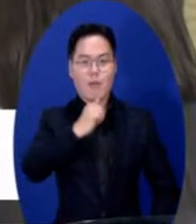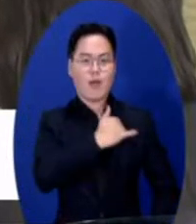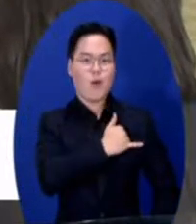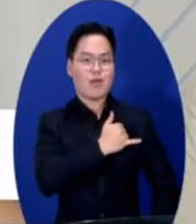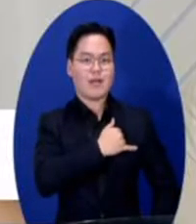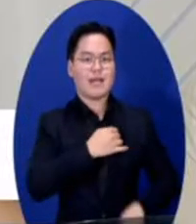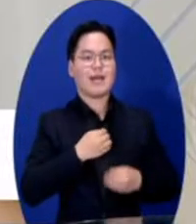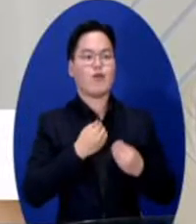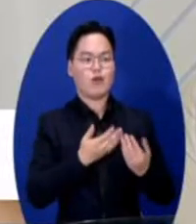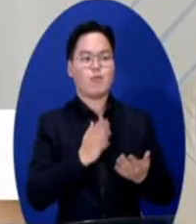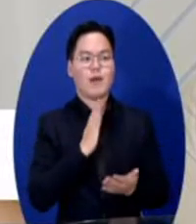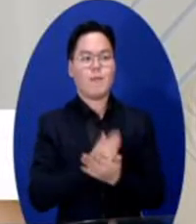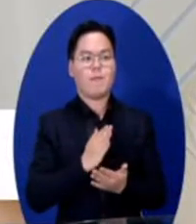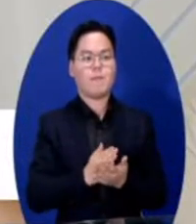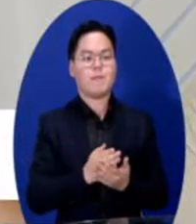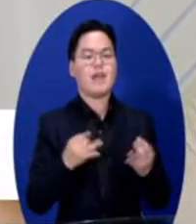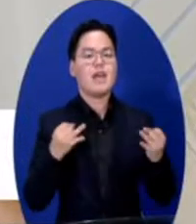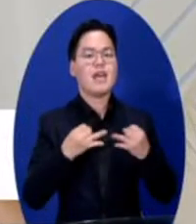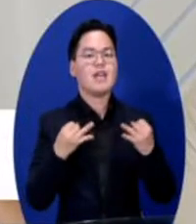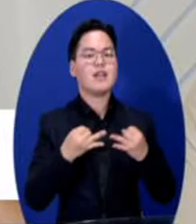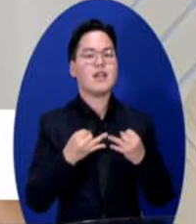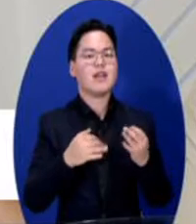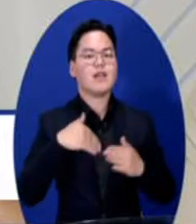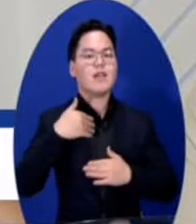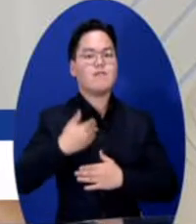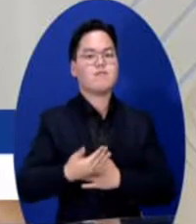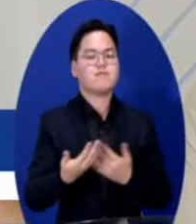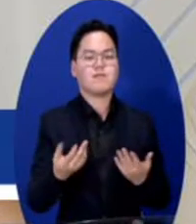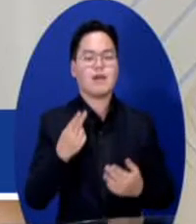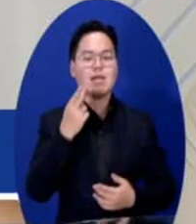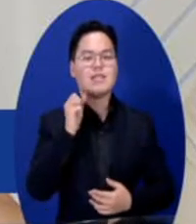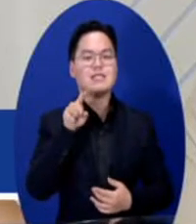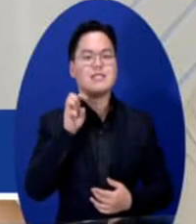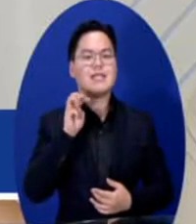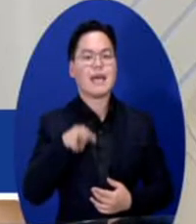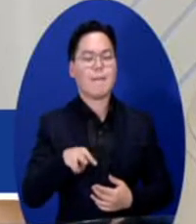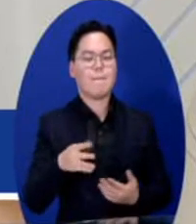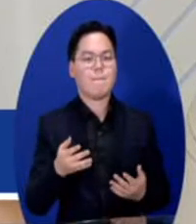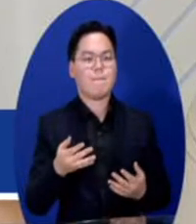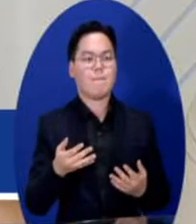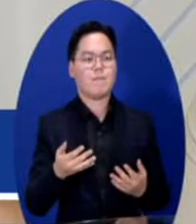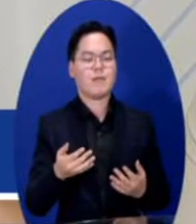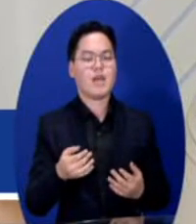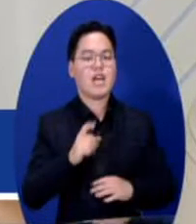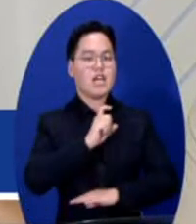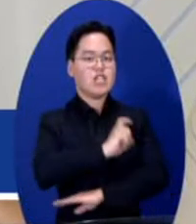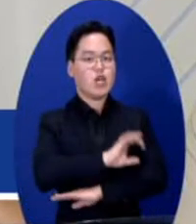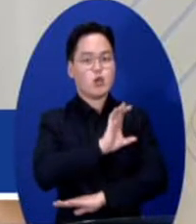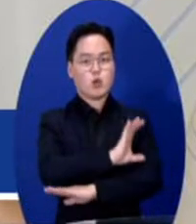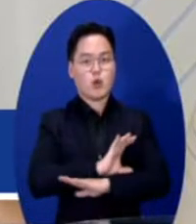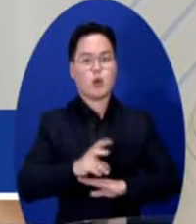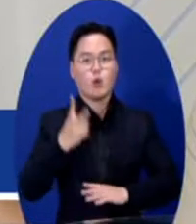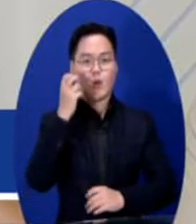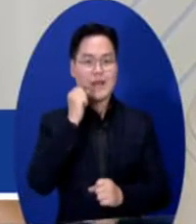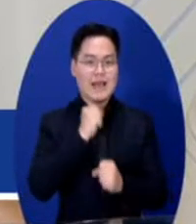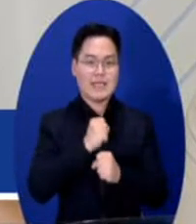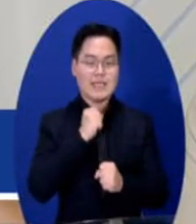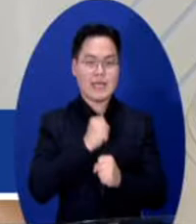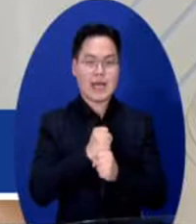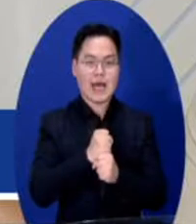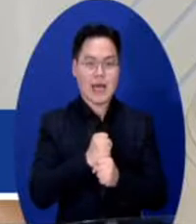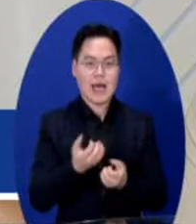удирдлага өгч байна. Энэ цахим шилжилтийн хүрээнд энэ хүүхдүүдийн энэ цахим орчноос авч байгаа хичээл сургалтын үйл